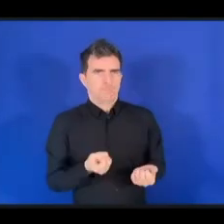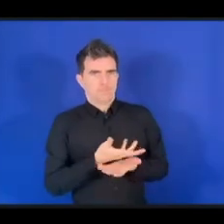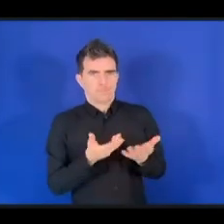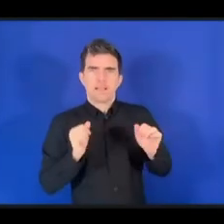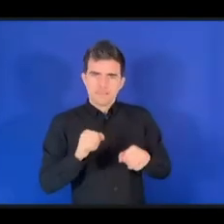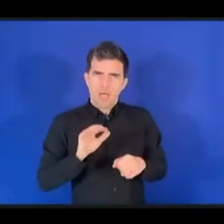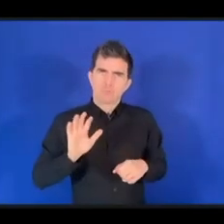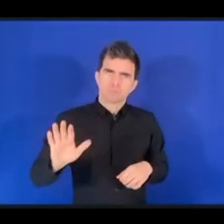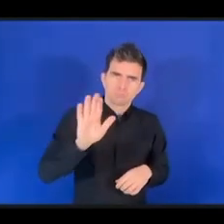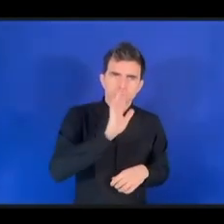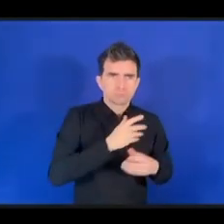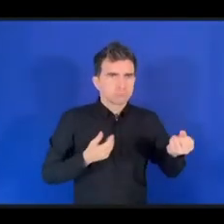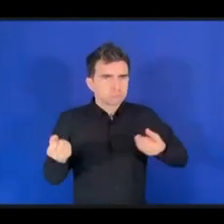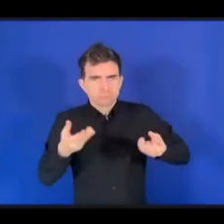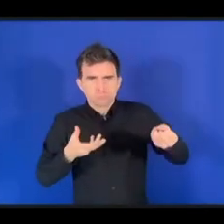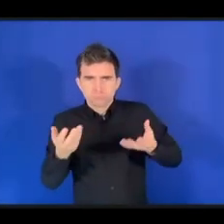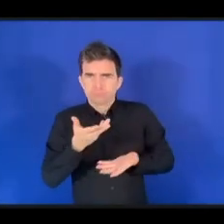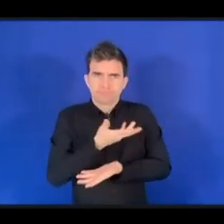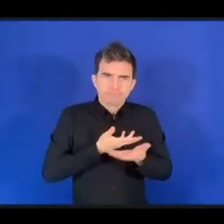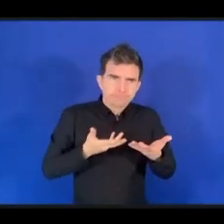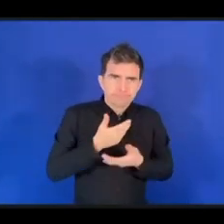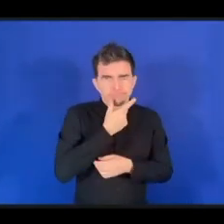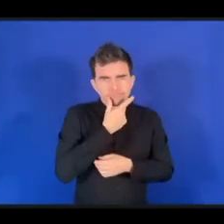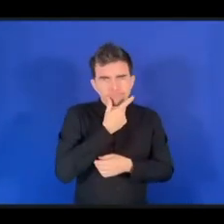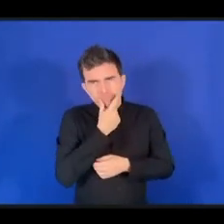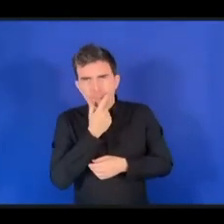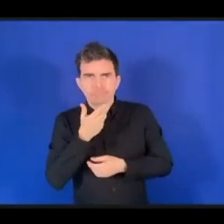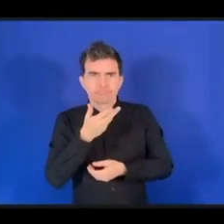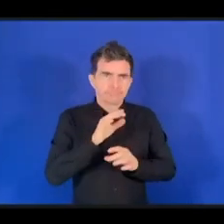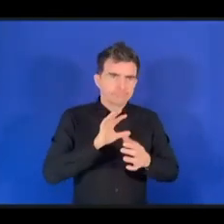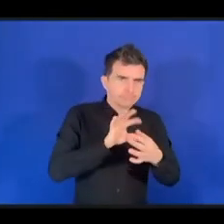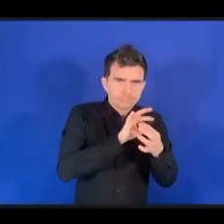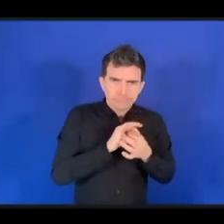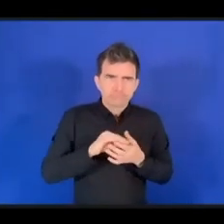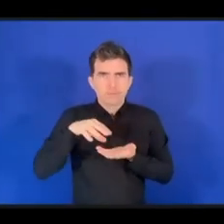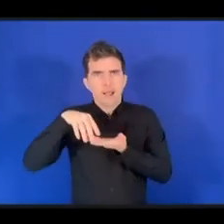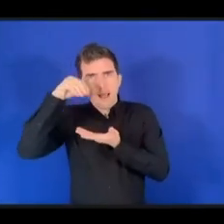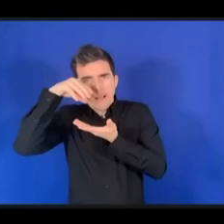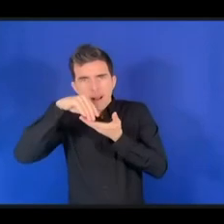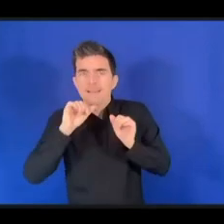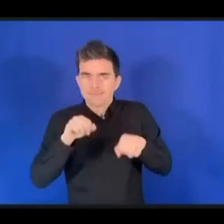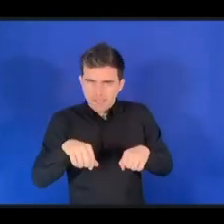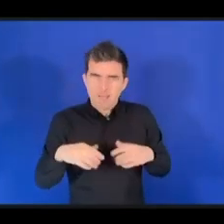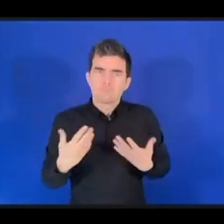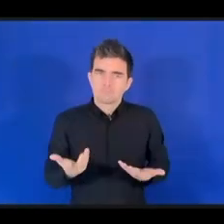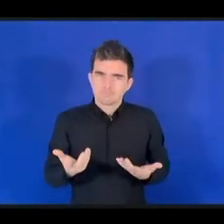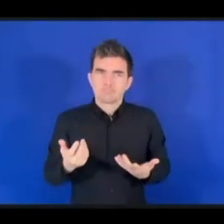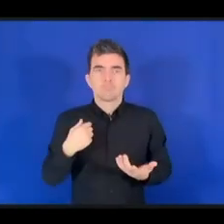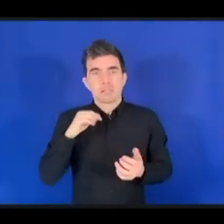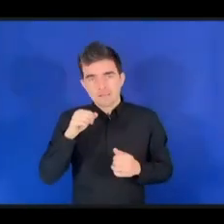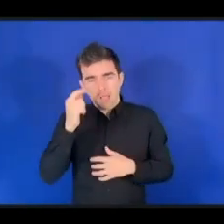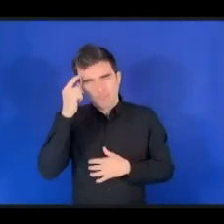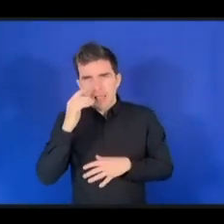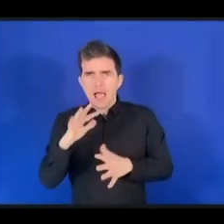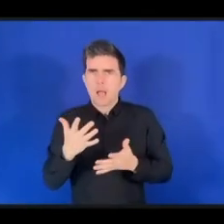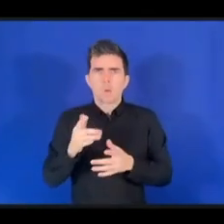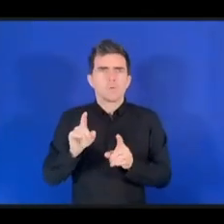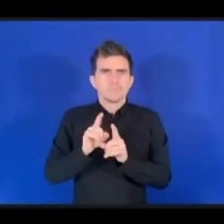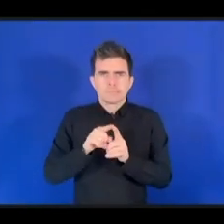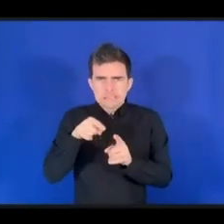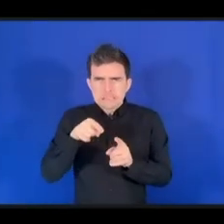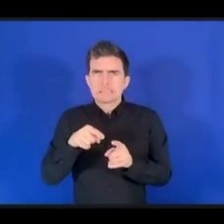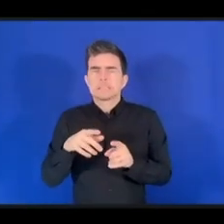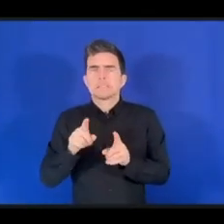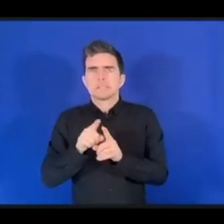autres ensemble nous pourrons trouver des solutions au défi en matière de cybersécurité à la fracture numérique à la diversité à la